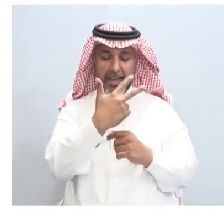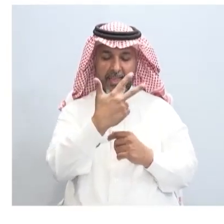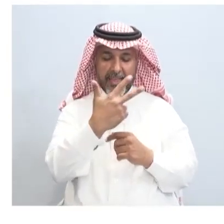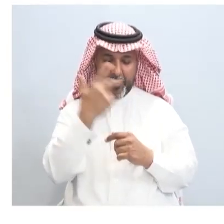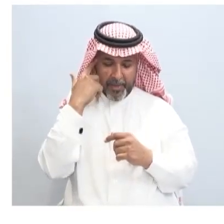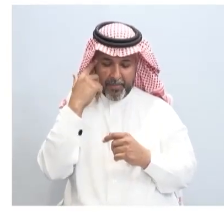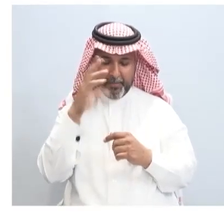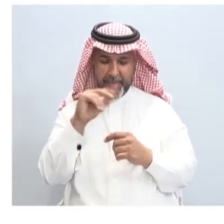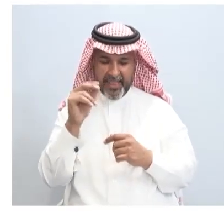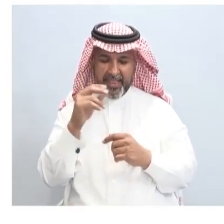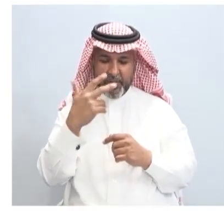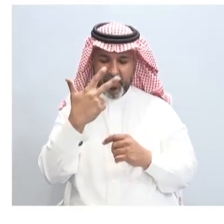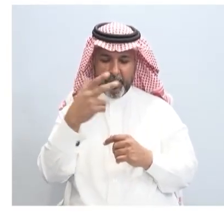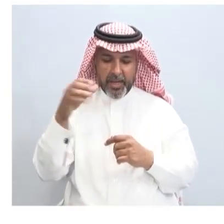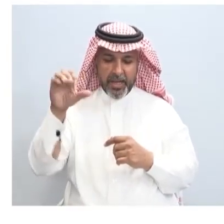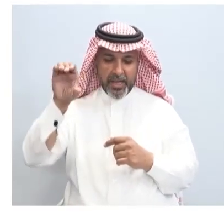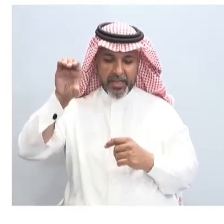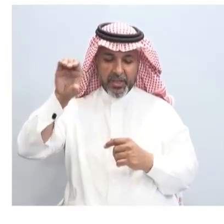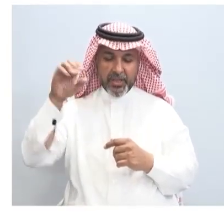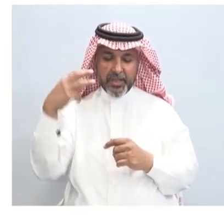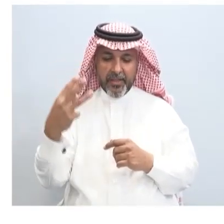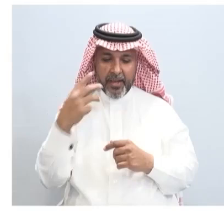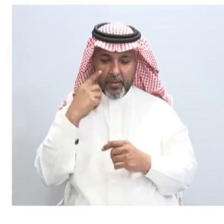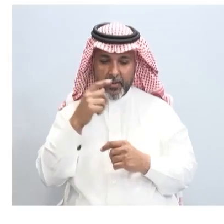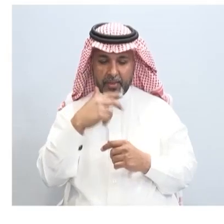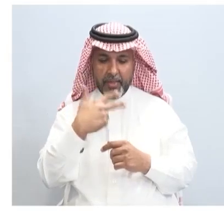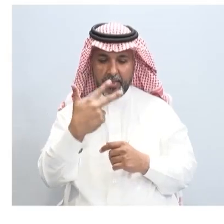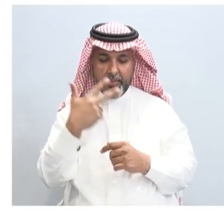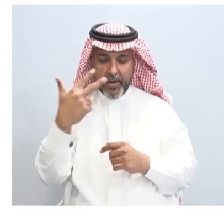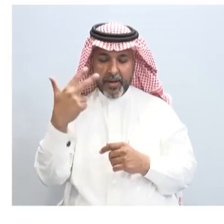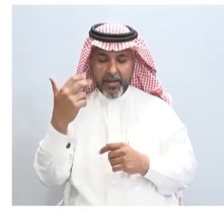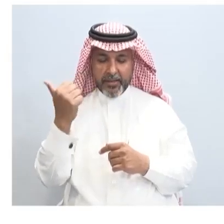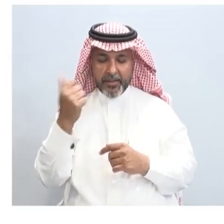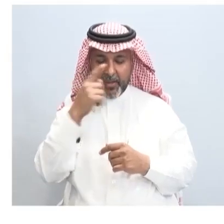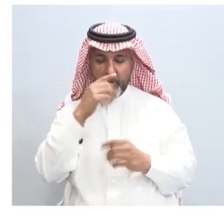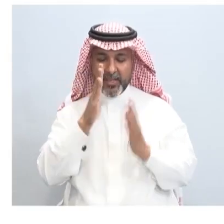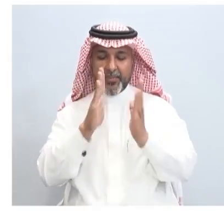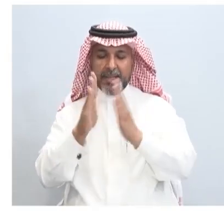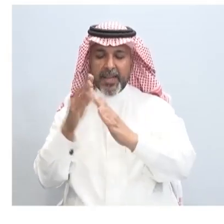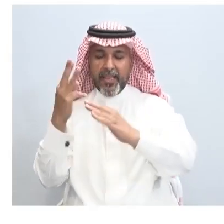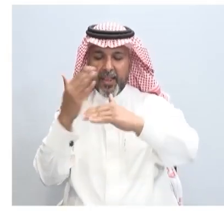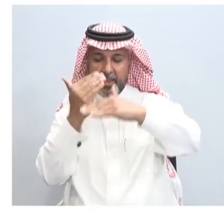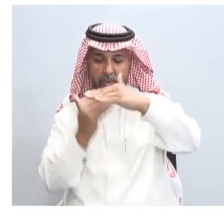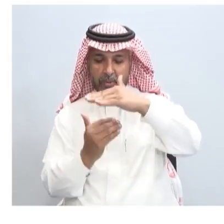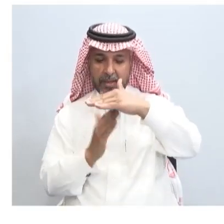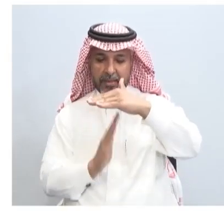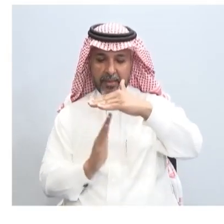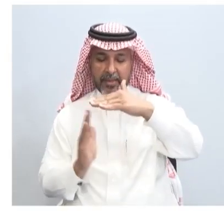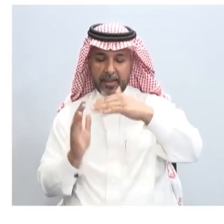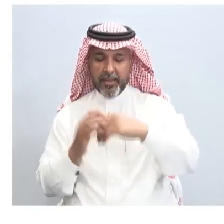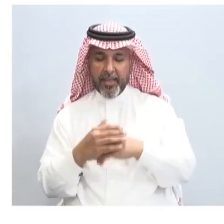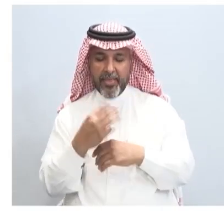8 لان هنا ثلاه فبح ثلا خانات في البسط وثلاث خانات في المقام وهنا 3 في 2